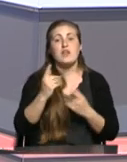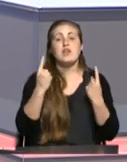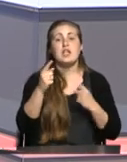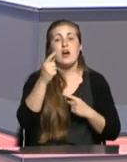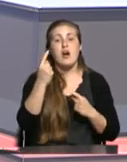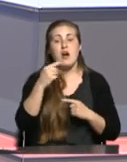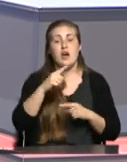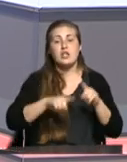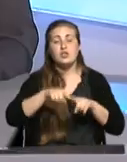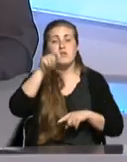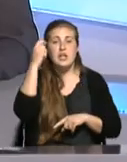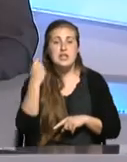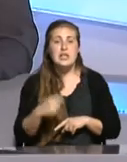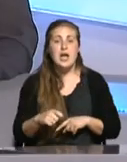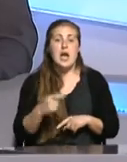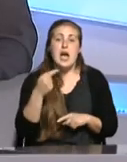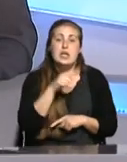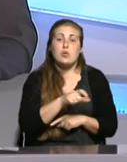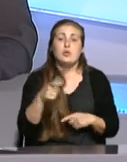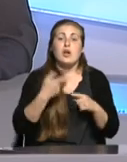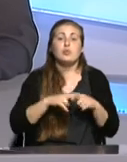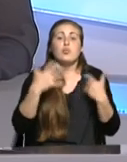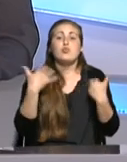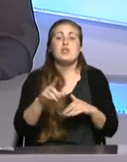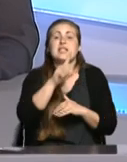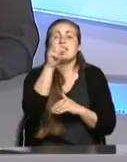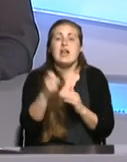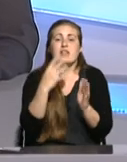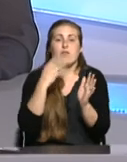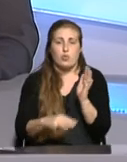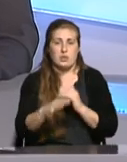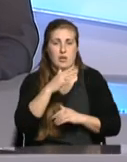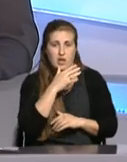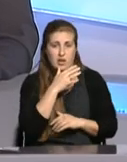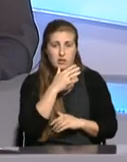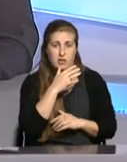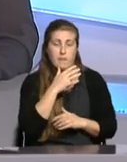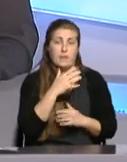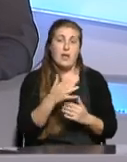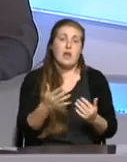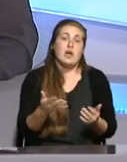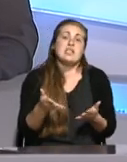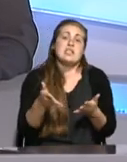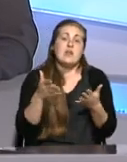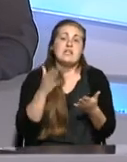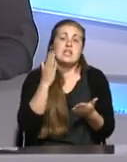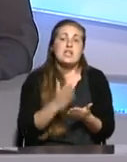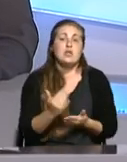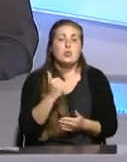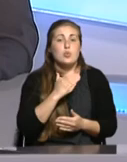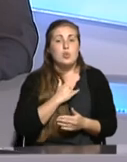как правило уже люди которым за 90 лет естественно есть у нас